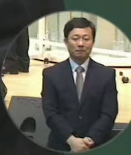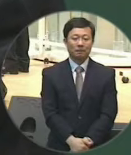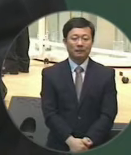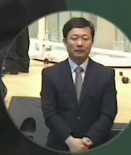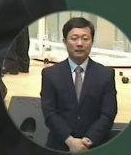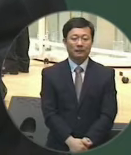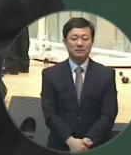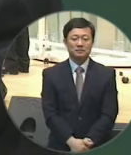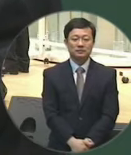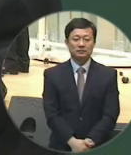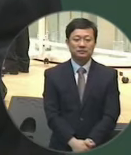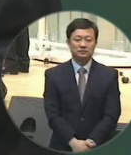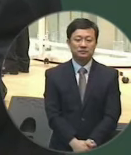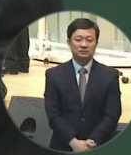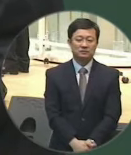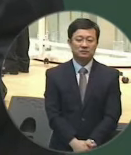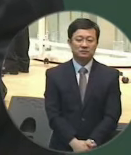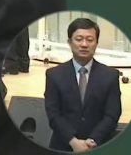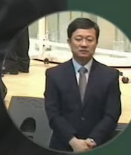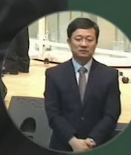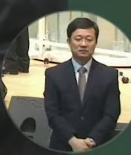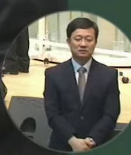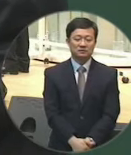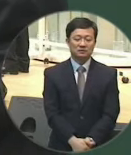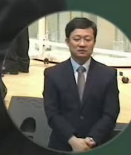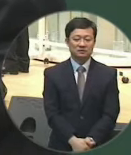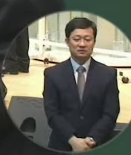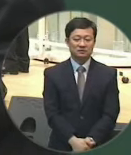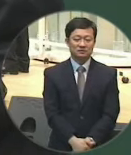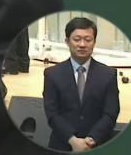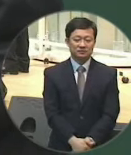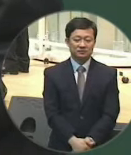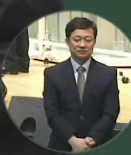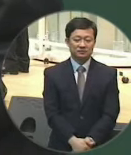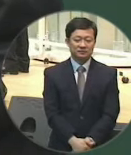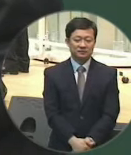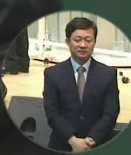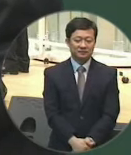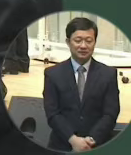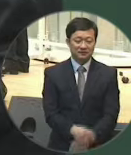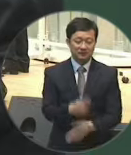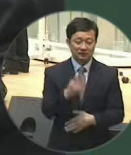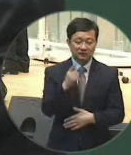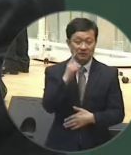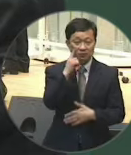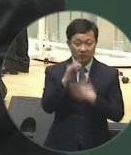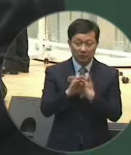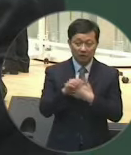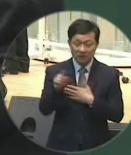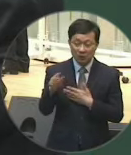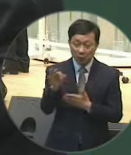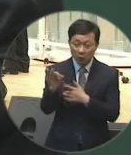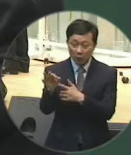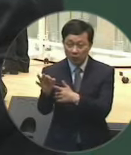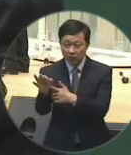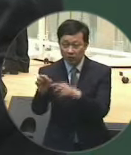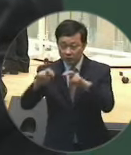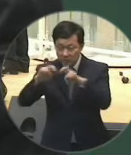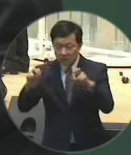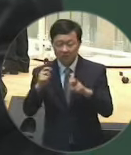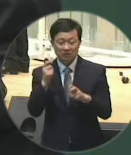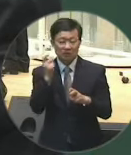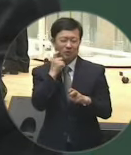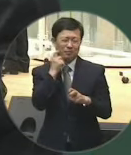job opportunity where you have to sacrifice the truth for the sake of money. You should never choose that. 왜냐? 거짓말이기 때문에. Why? Because it's a